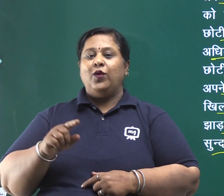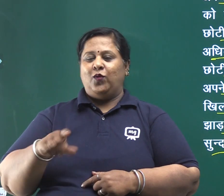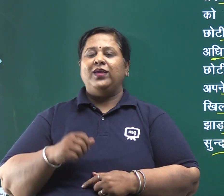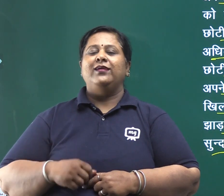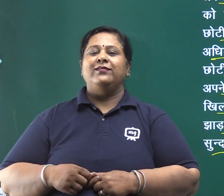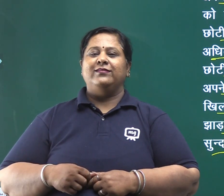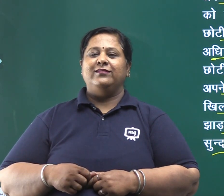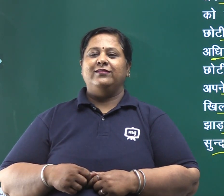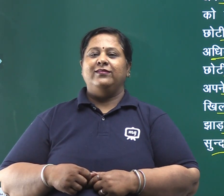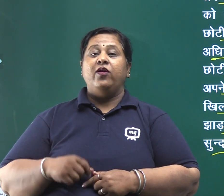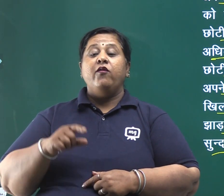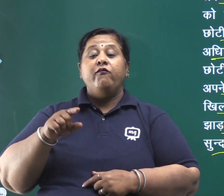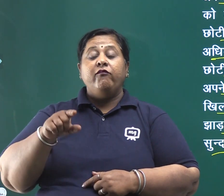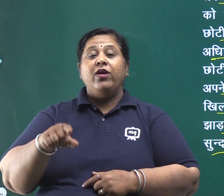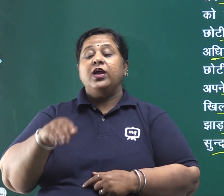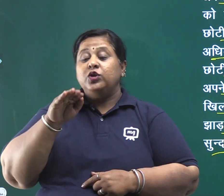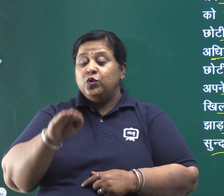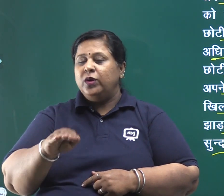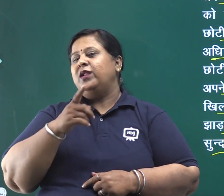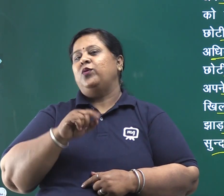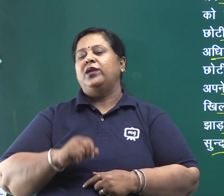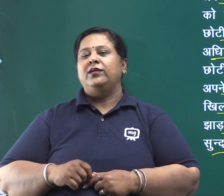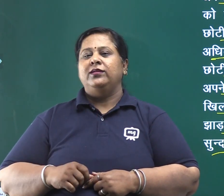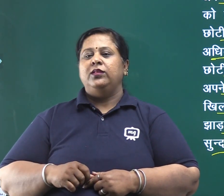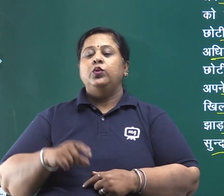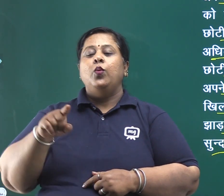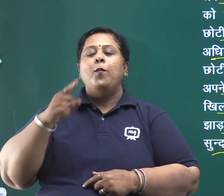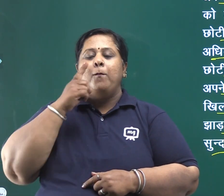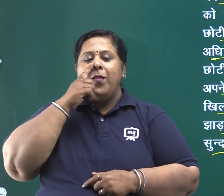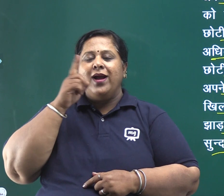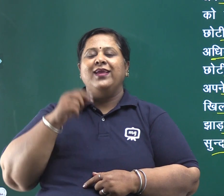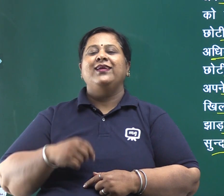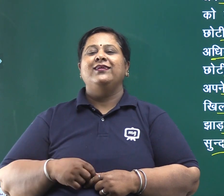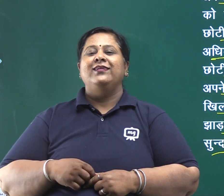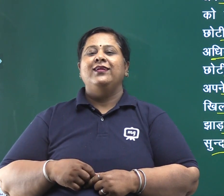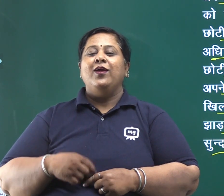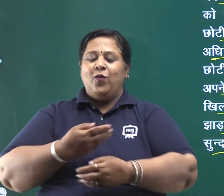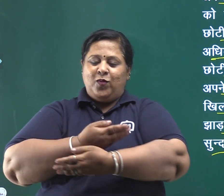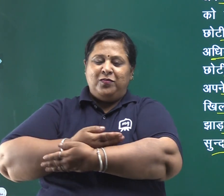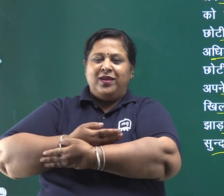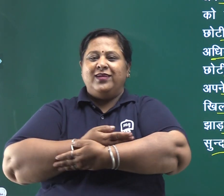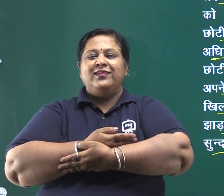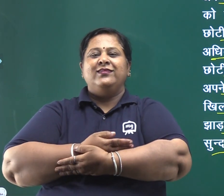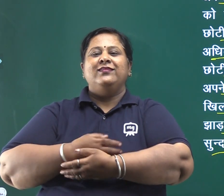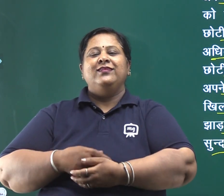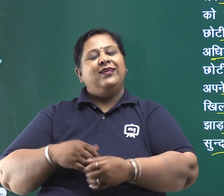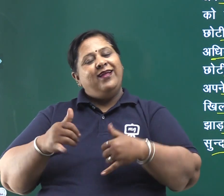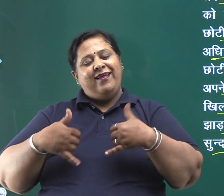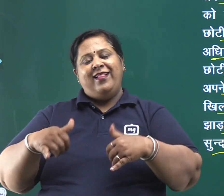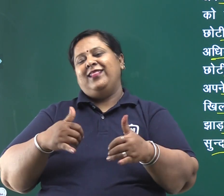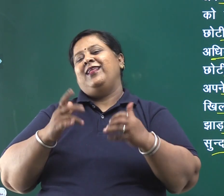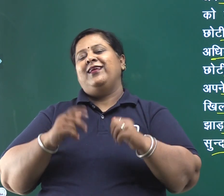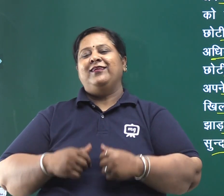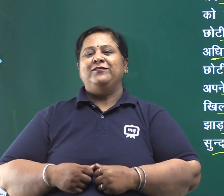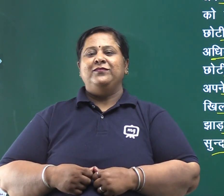क्योंकि वह छोटी रहेगी तो माँ की गोद में खेलती